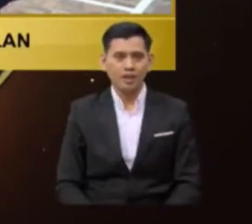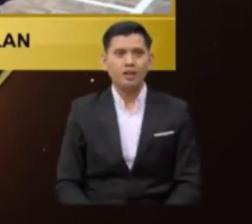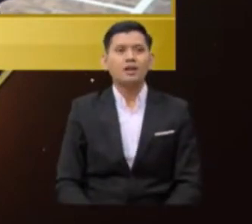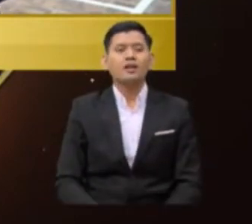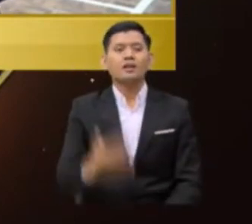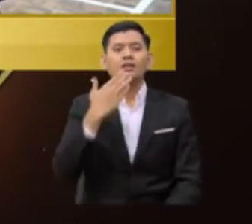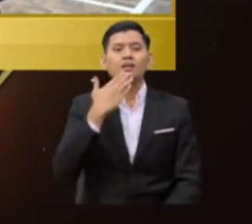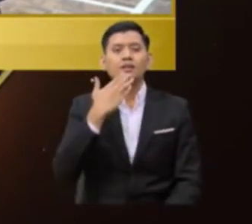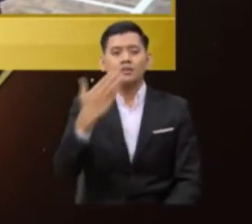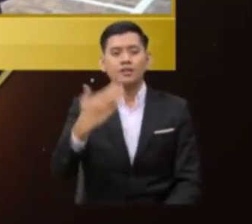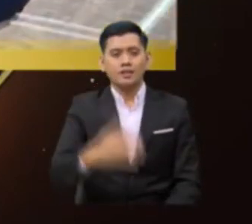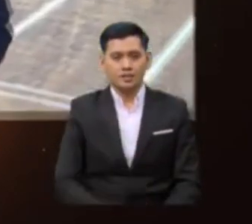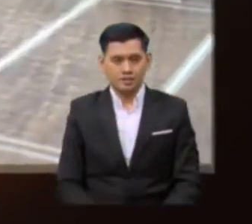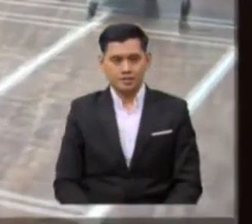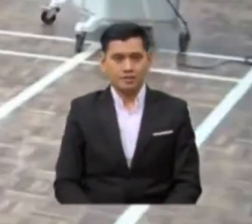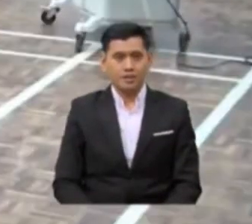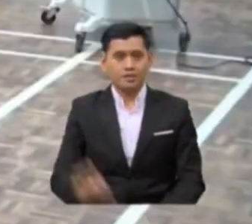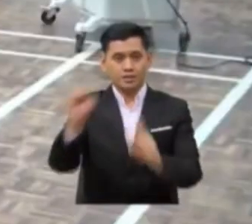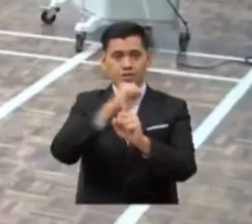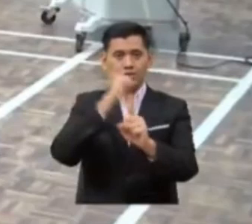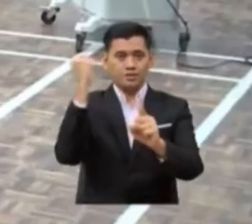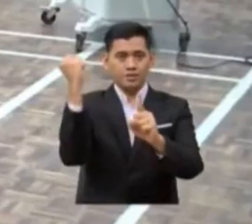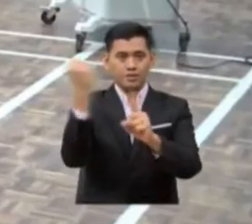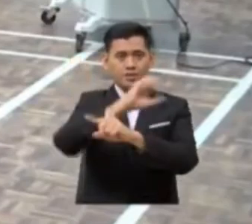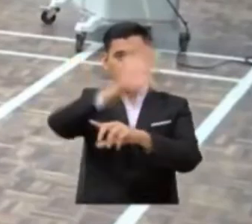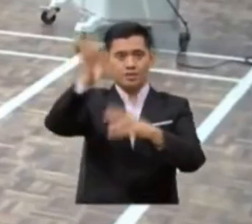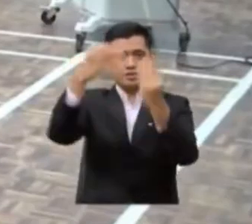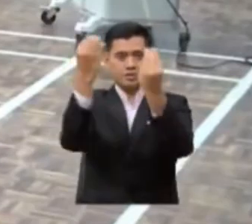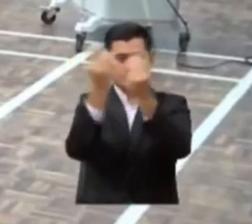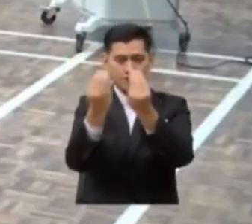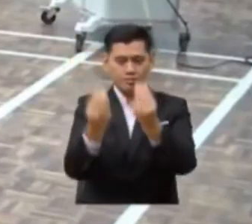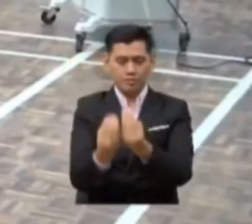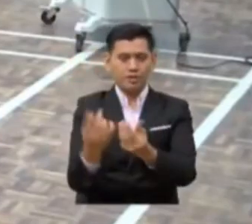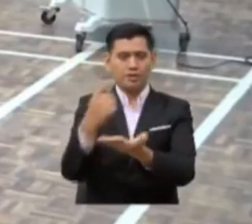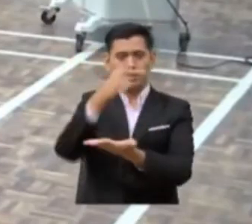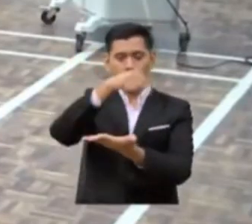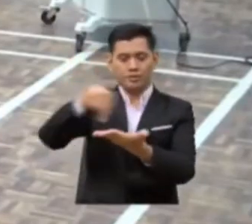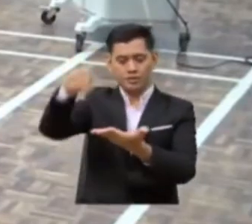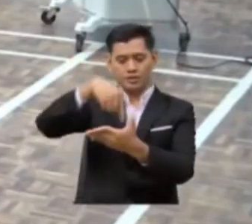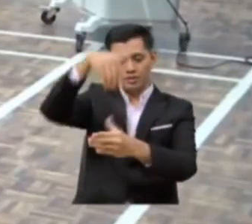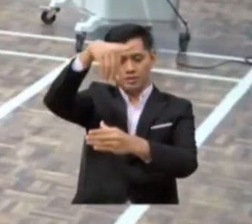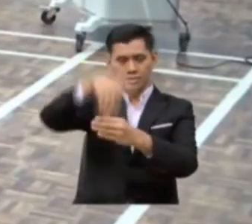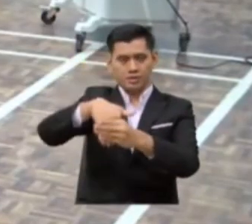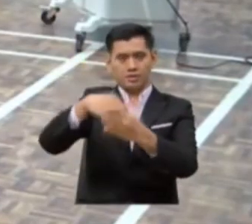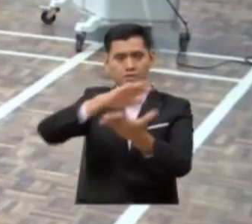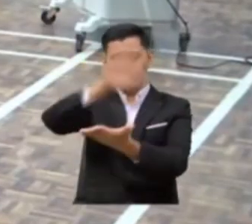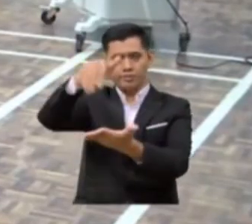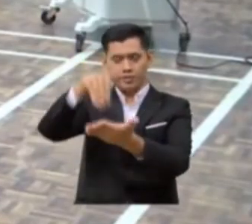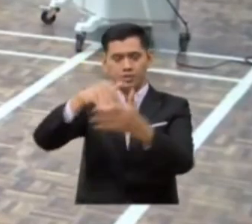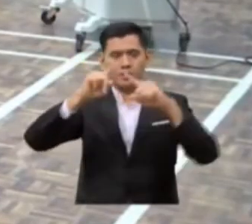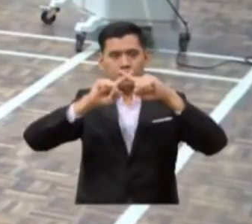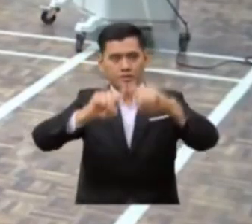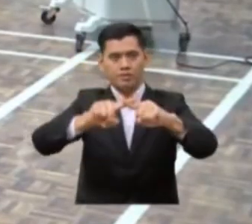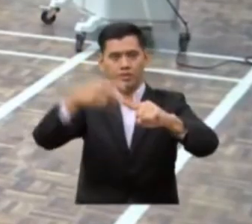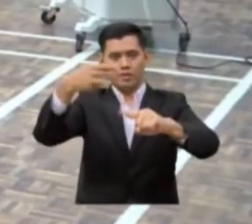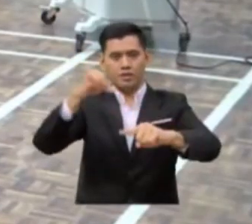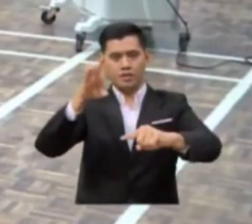Baik, terima kasih Hafiz. Situasi penjumlahan undi di pusat penjumlahan undi Dewan